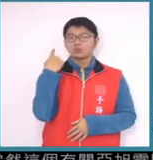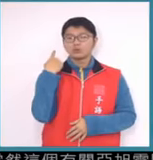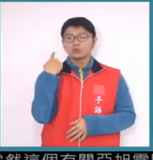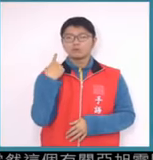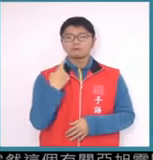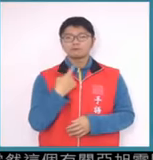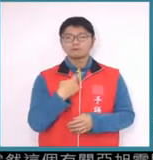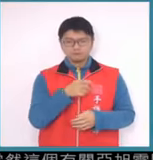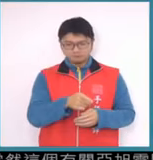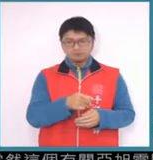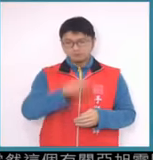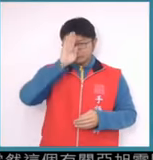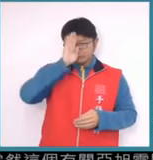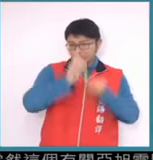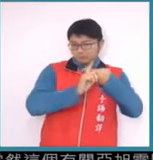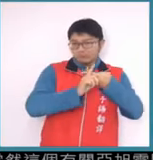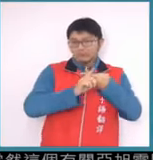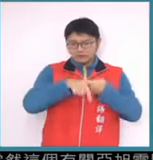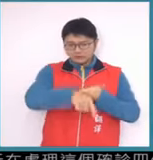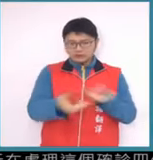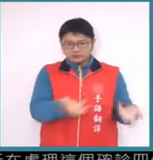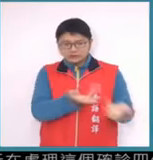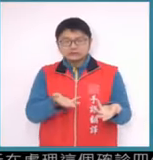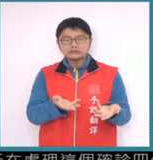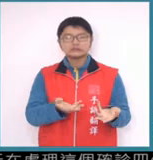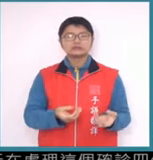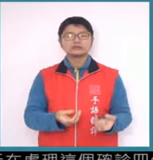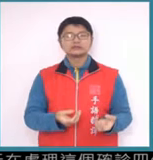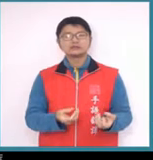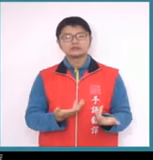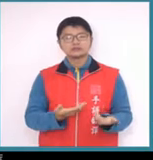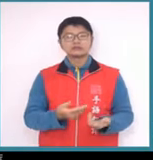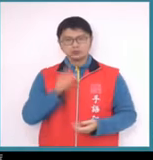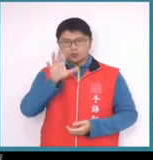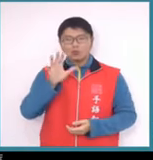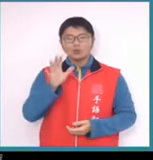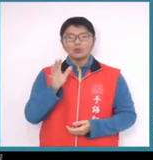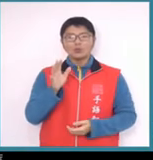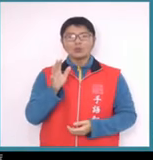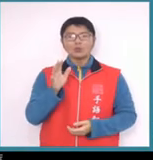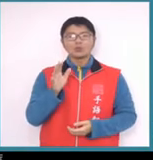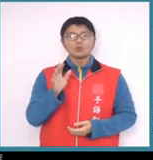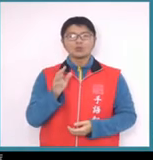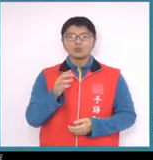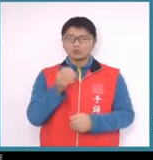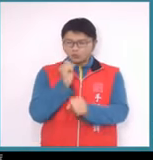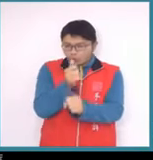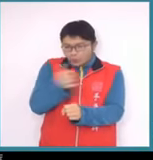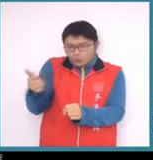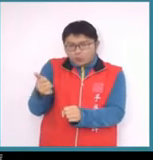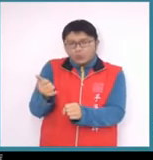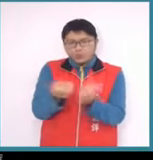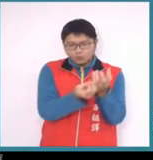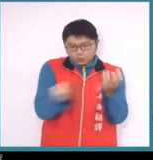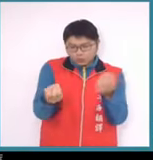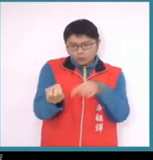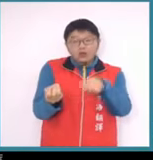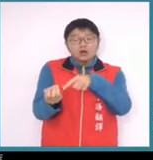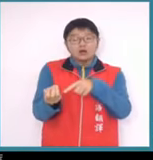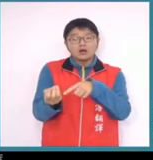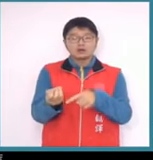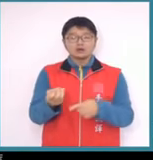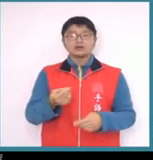这个确诊事件哦，那么有部分的这个员工，那么在我们